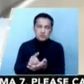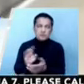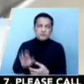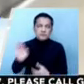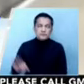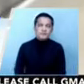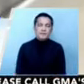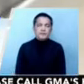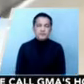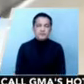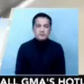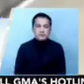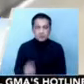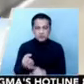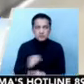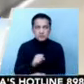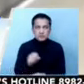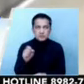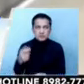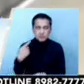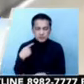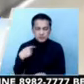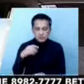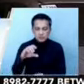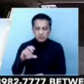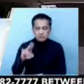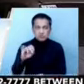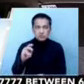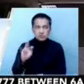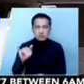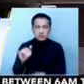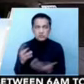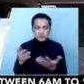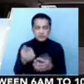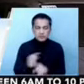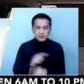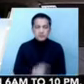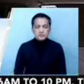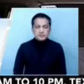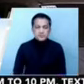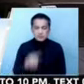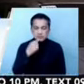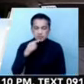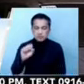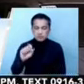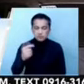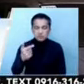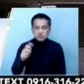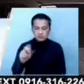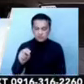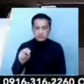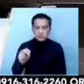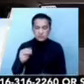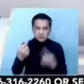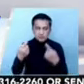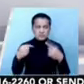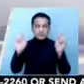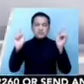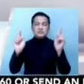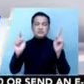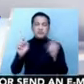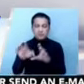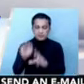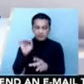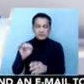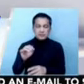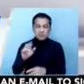niyan, may chain of custody gaya dyan eh. Paano yan? Saan nagaling yan? Sabi ng Solicitor General, breakthrough ang findings ng NBI. Ayon